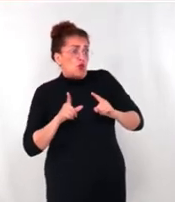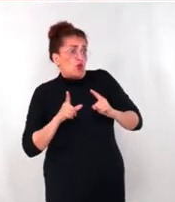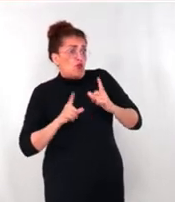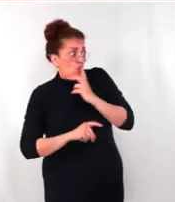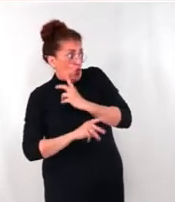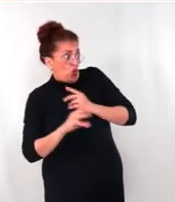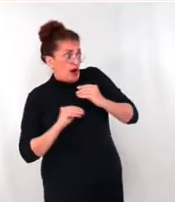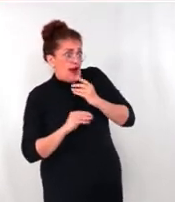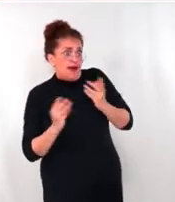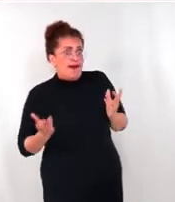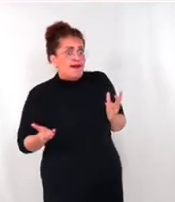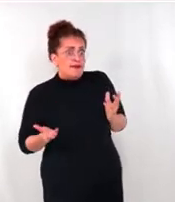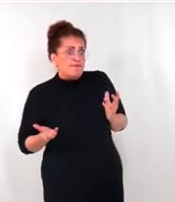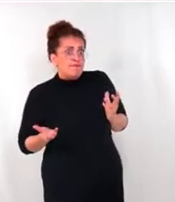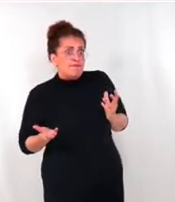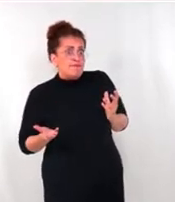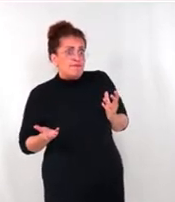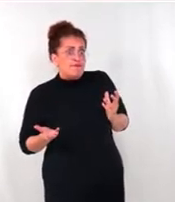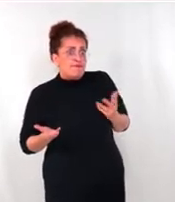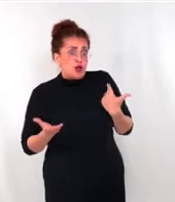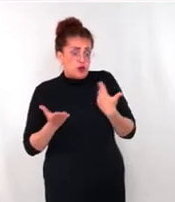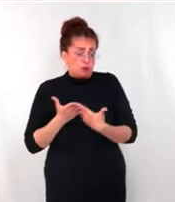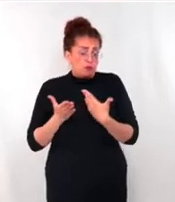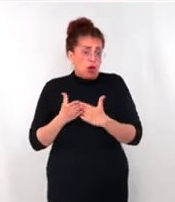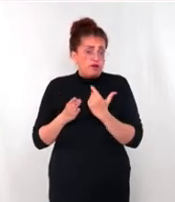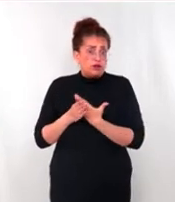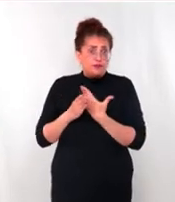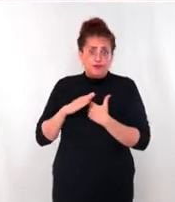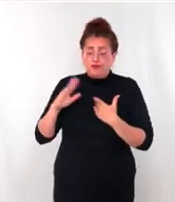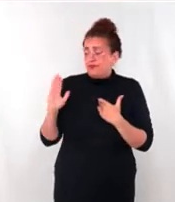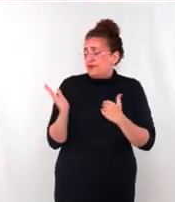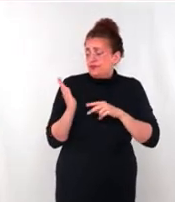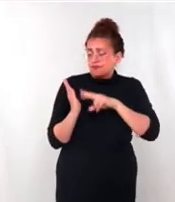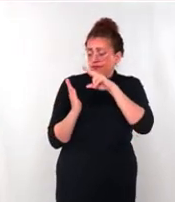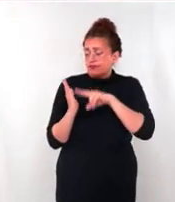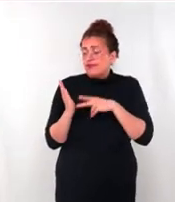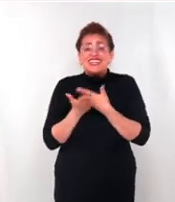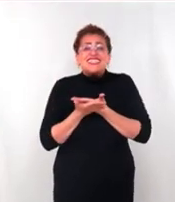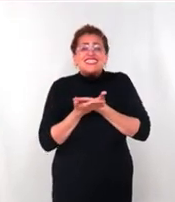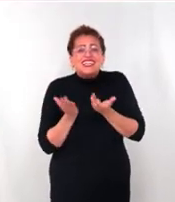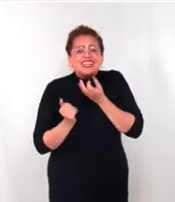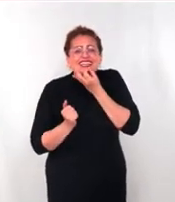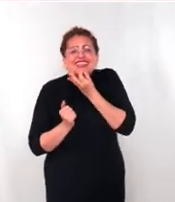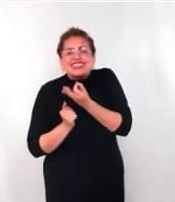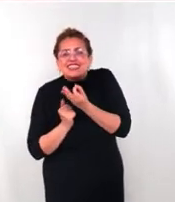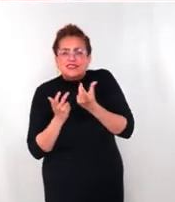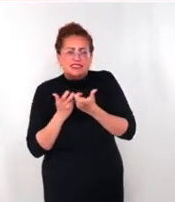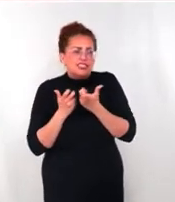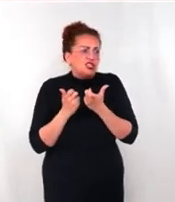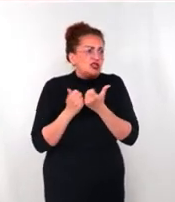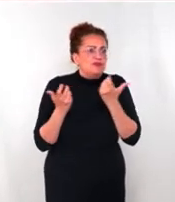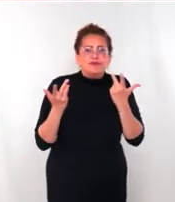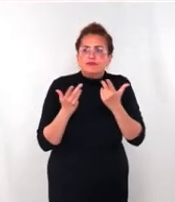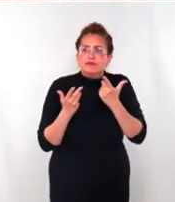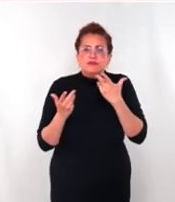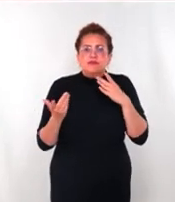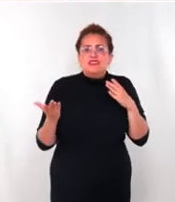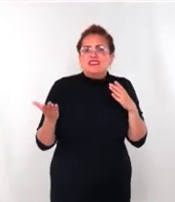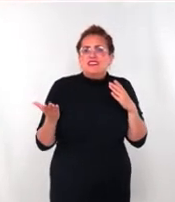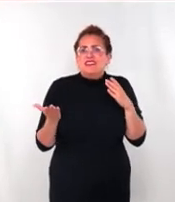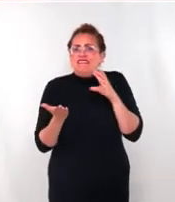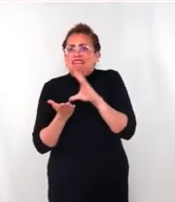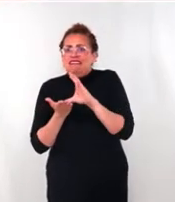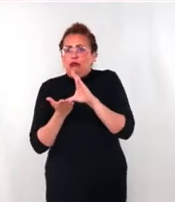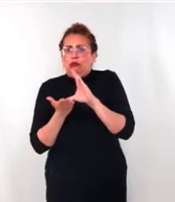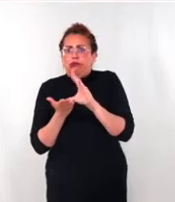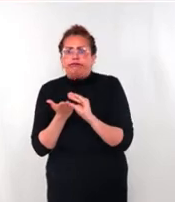Et ça se traduit dans ces documents. Parce que pour parler simplement, quand on dit qu'il y a un effondrement de l'investissement, de quoi on